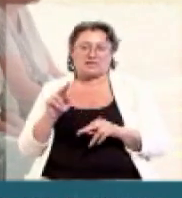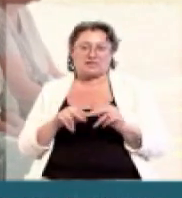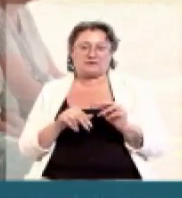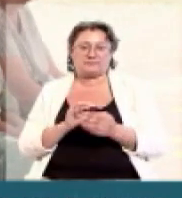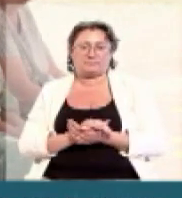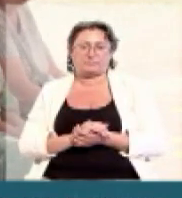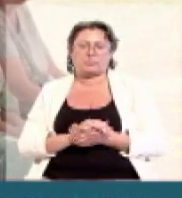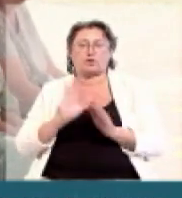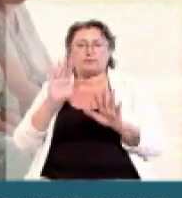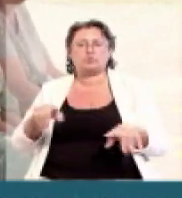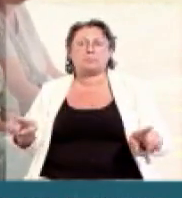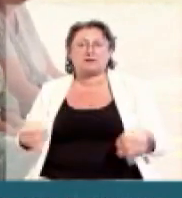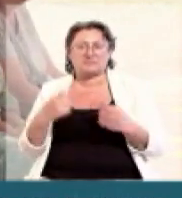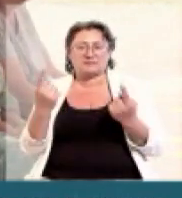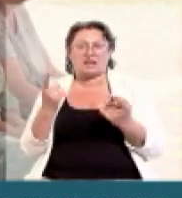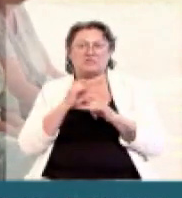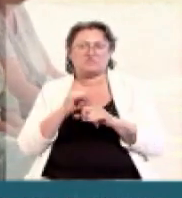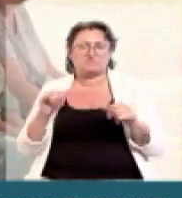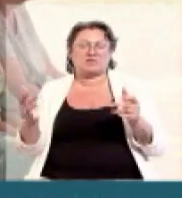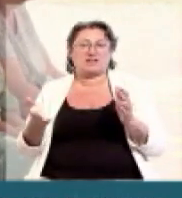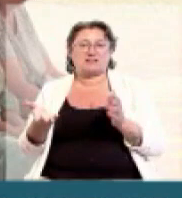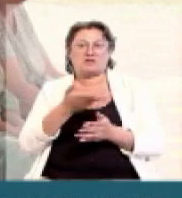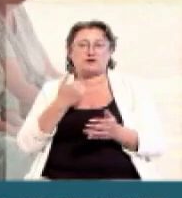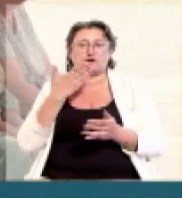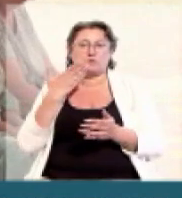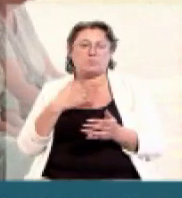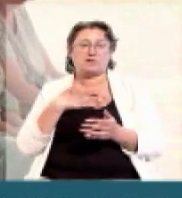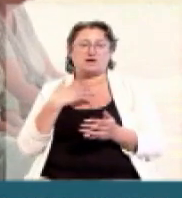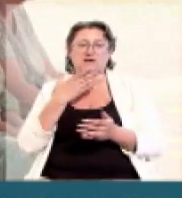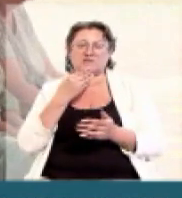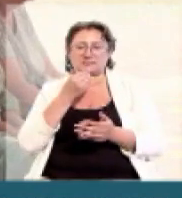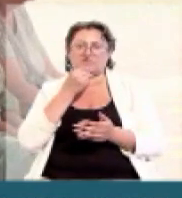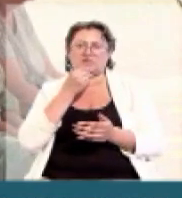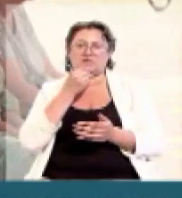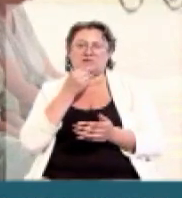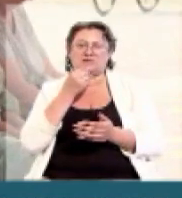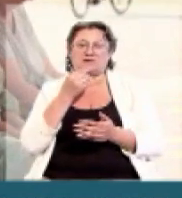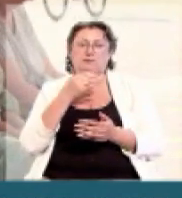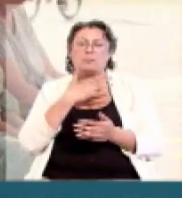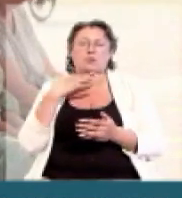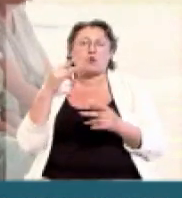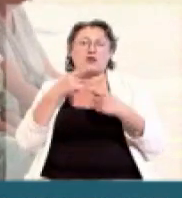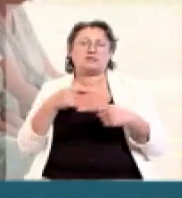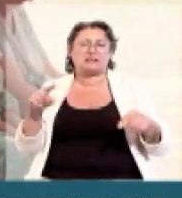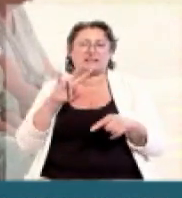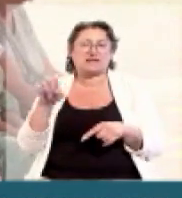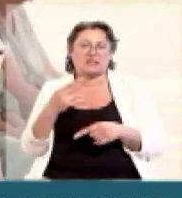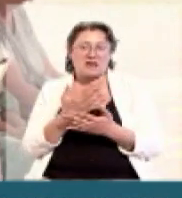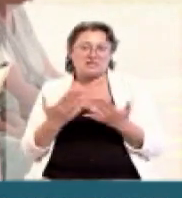настроение. Пусть процветает наша любимая, красивая,